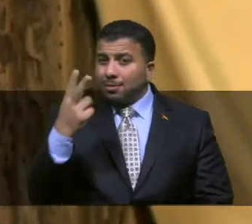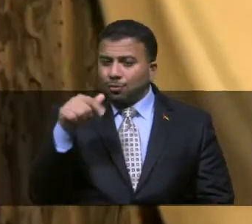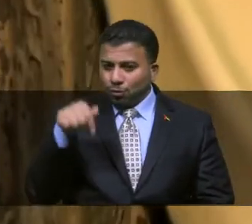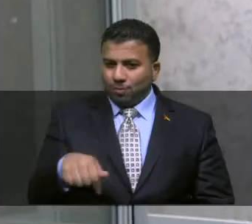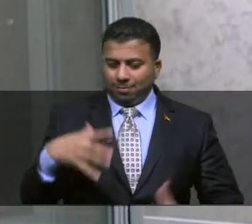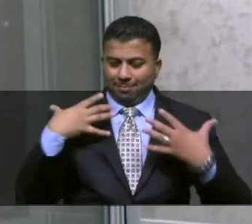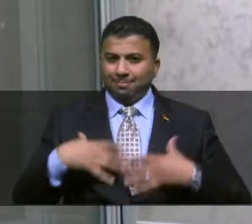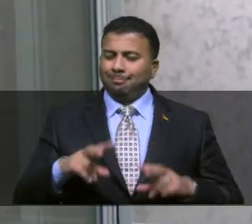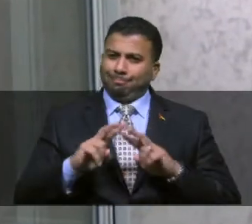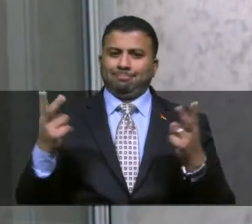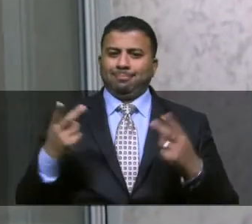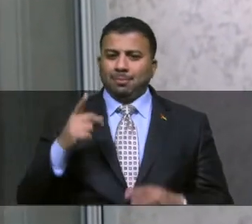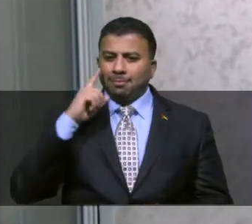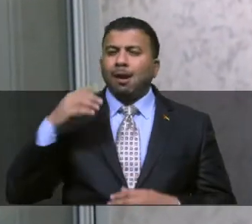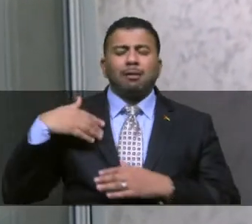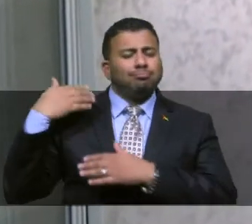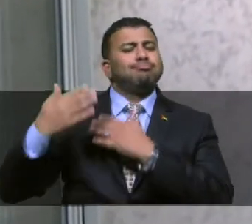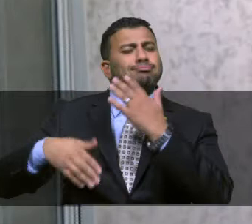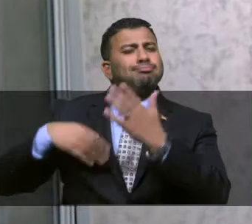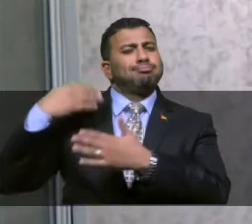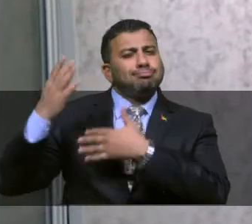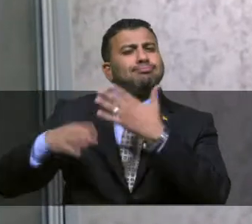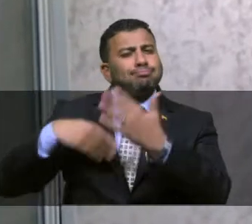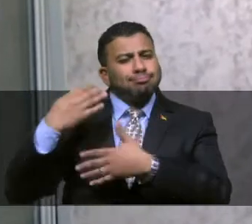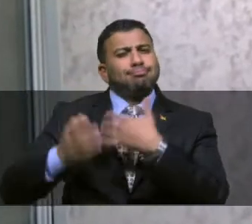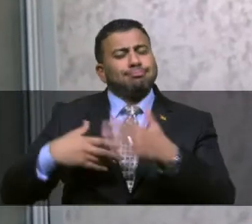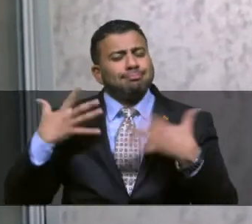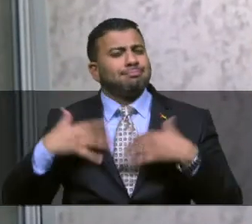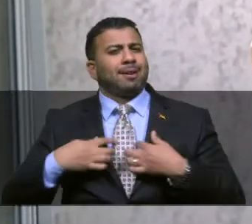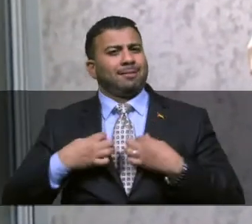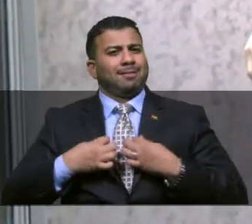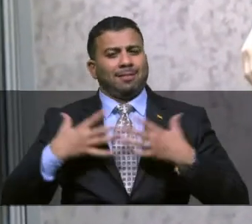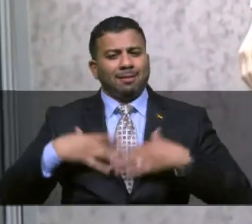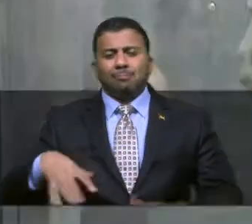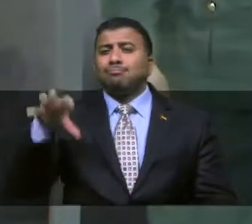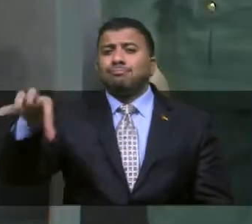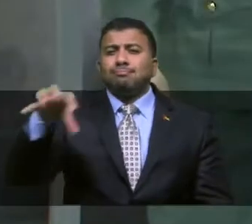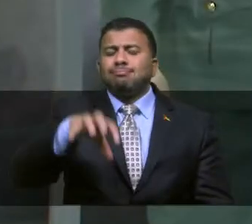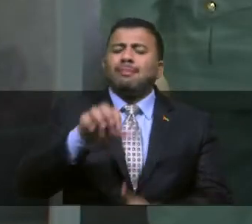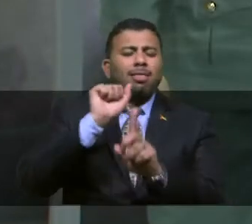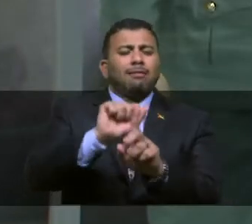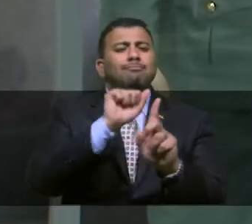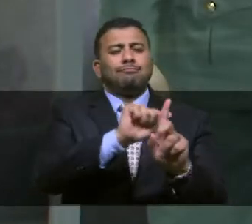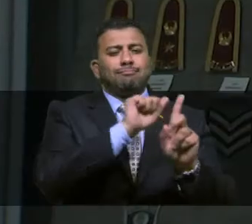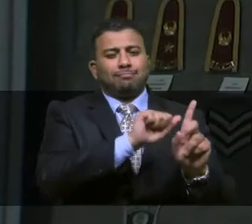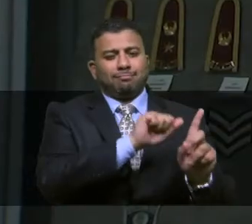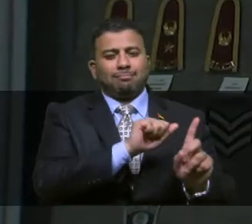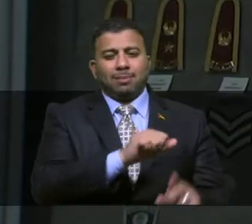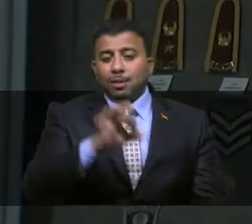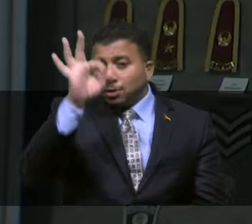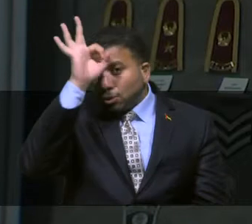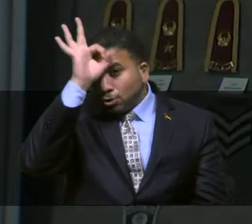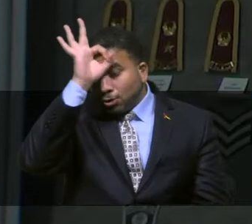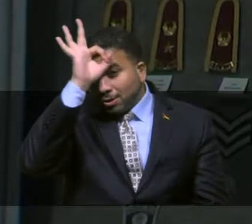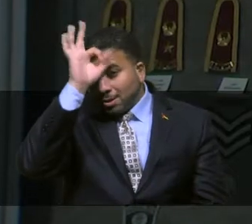اليوم، مع تسلسل مراحل زيه الرسمية كل في موقعه واختصاصه. زي الشرطة كان